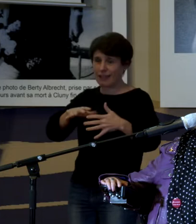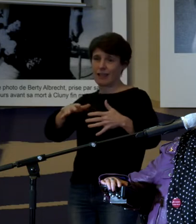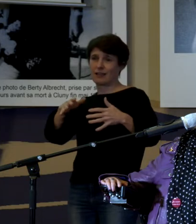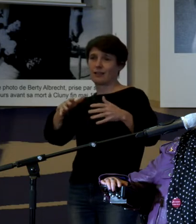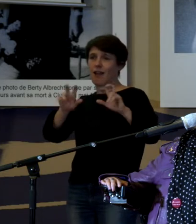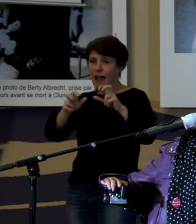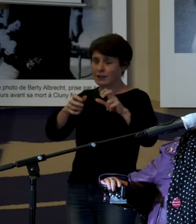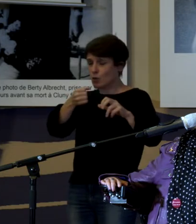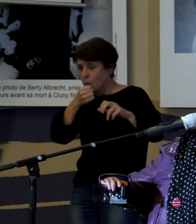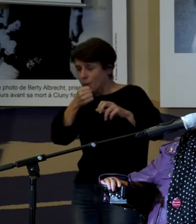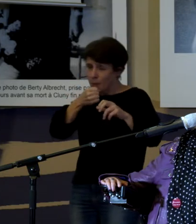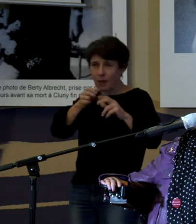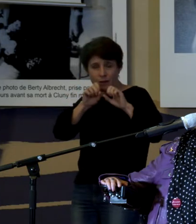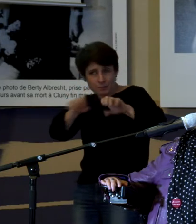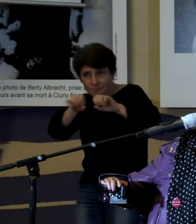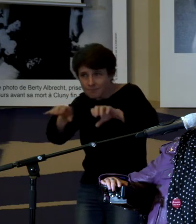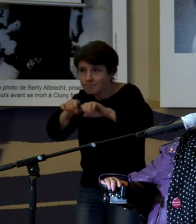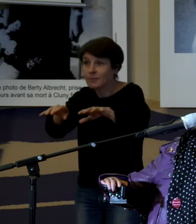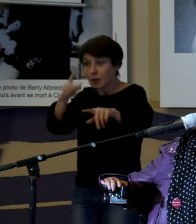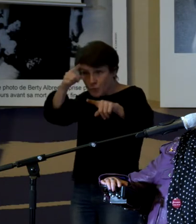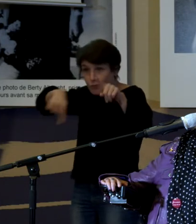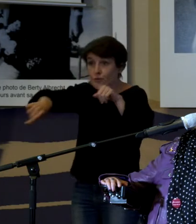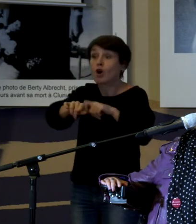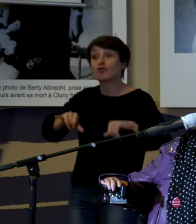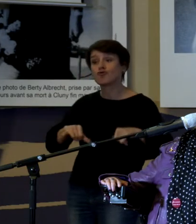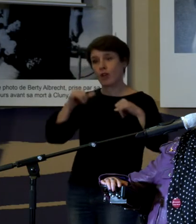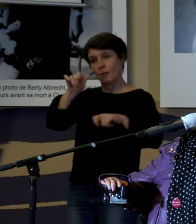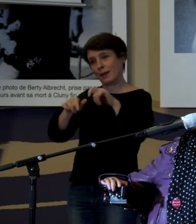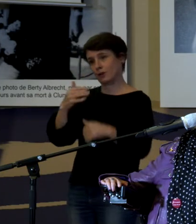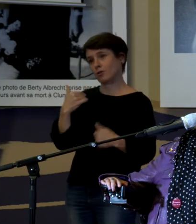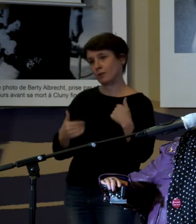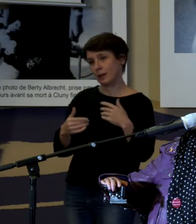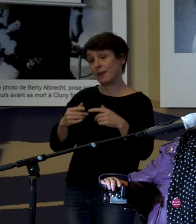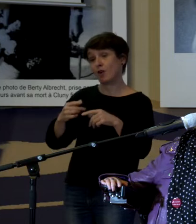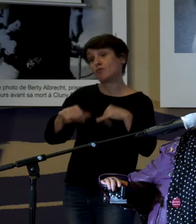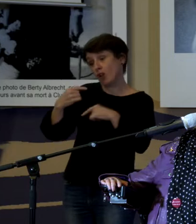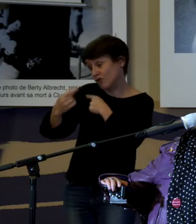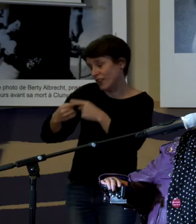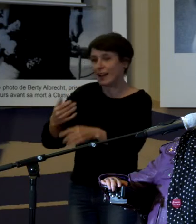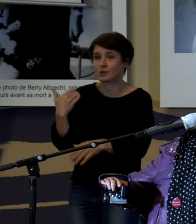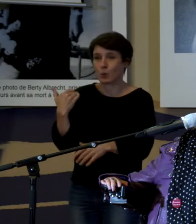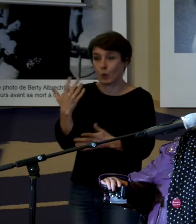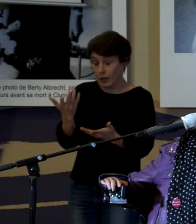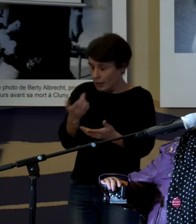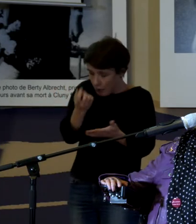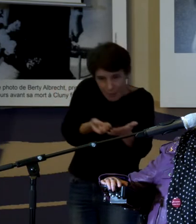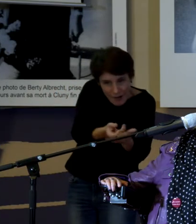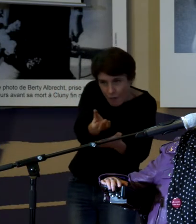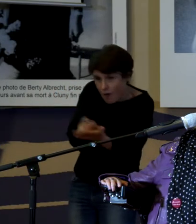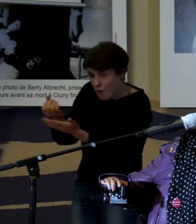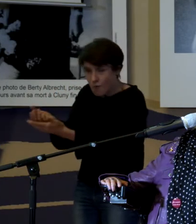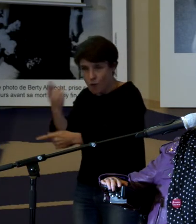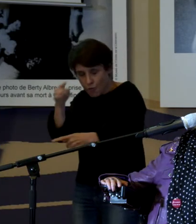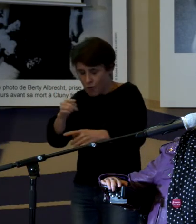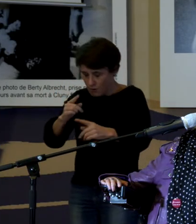hein, notamment en direction des jeunes générations, hein, pour ben, voilà, mettre à leur disposition